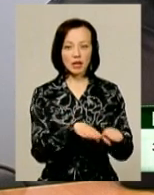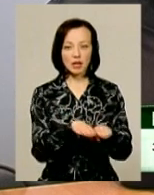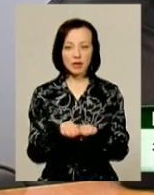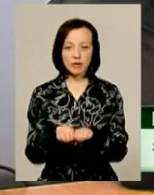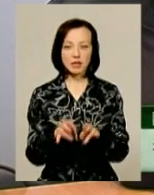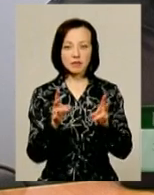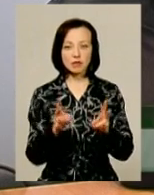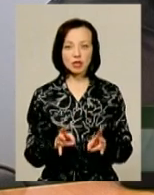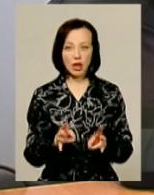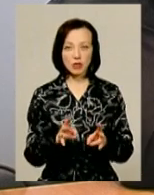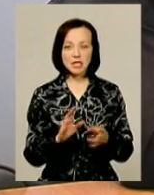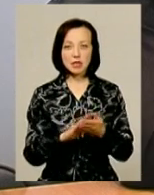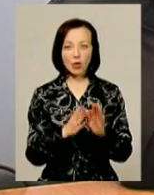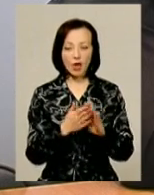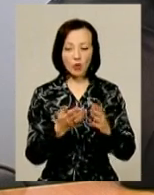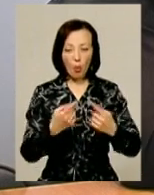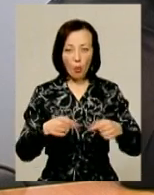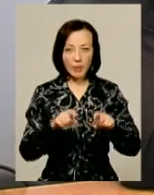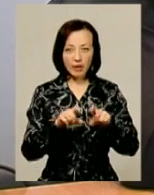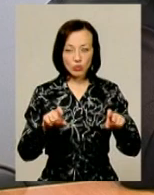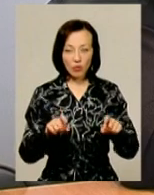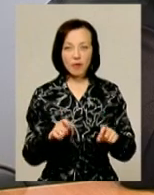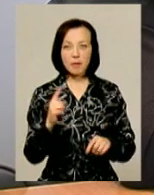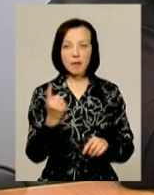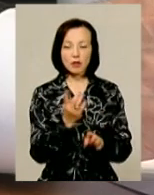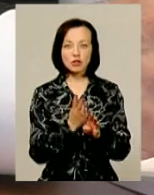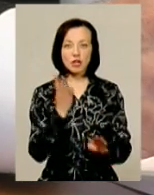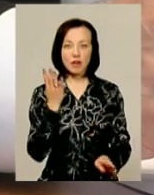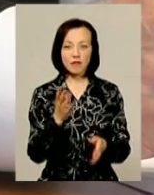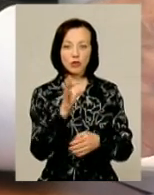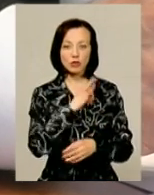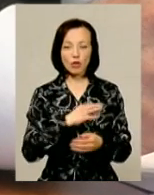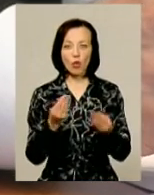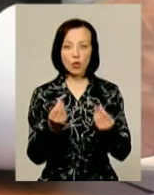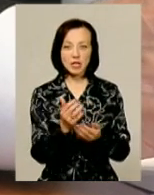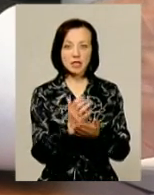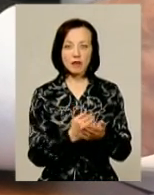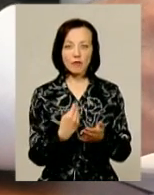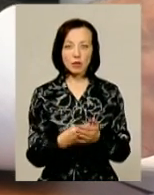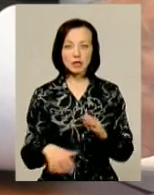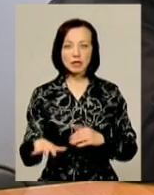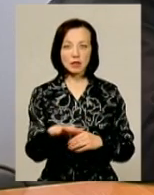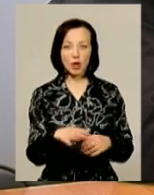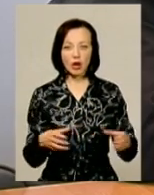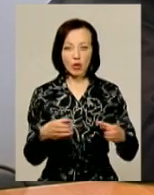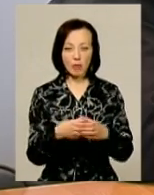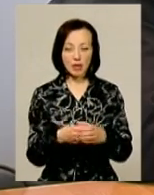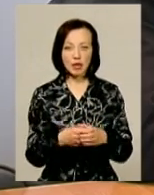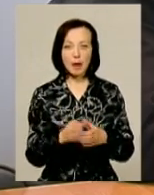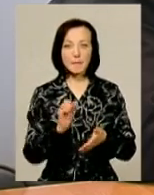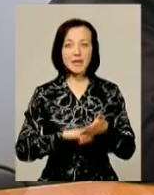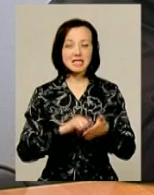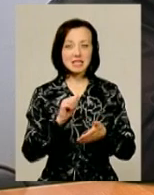ситуації об'єктовий. В першу чергу використовуються кошти фонду, резервного фонду територіальної громади. Підстав,